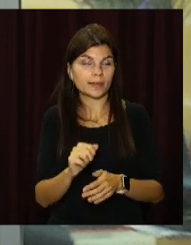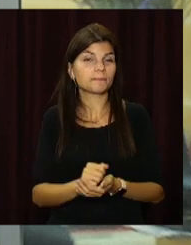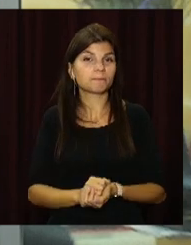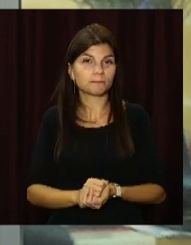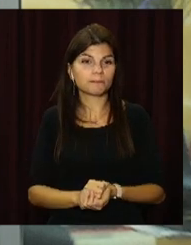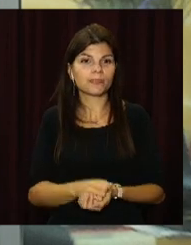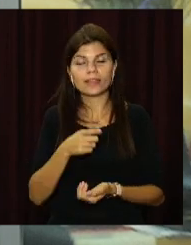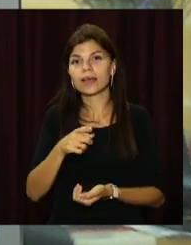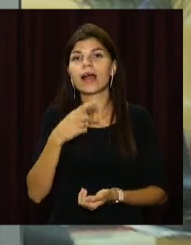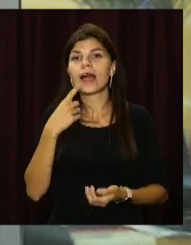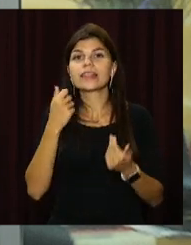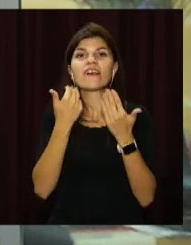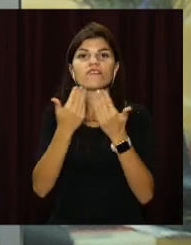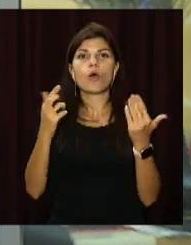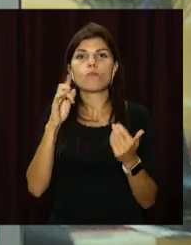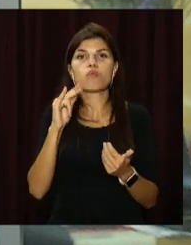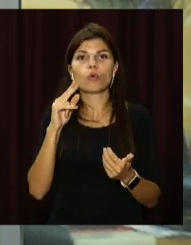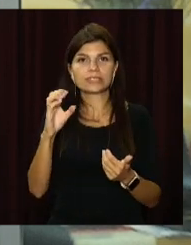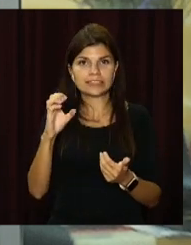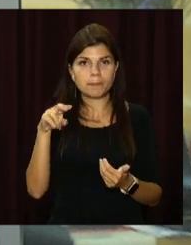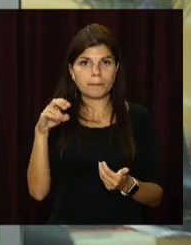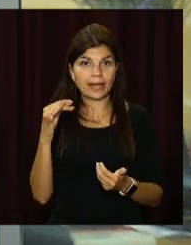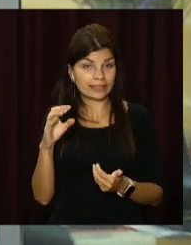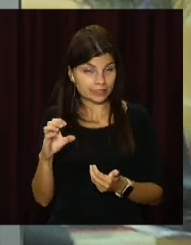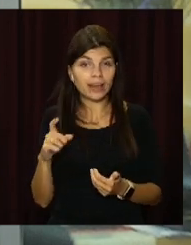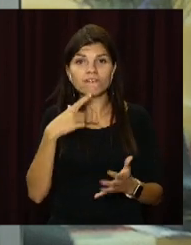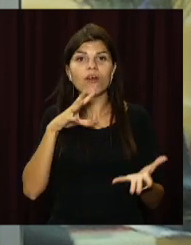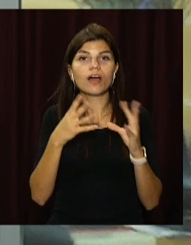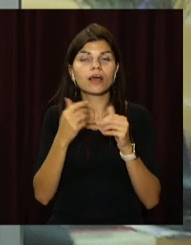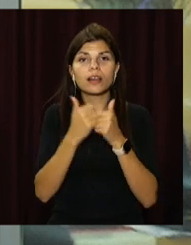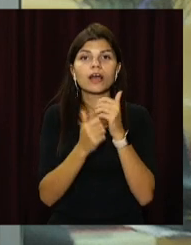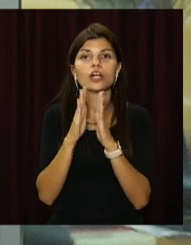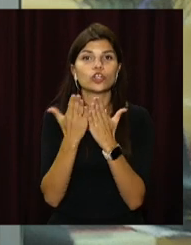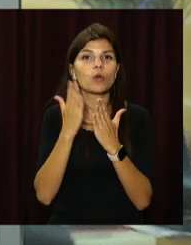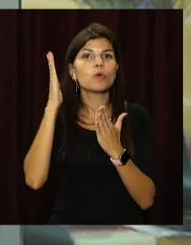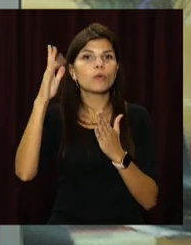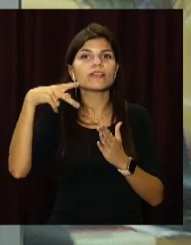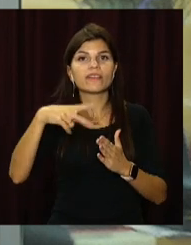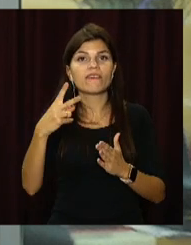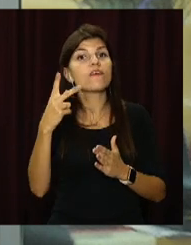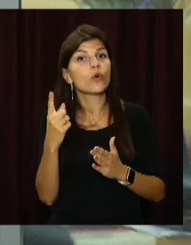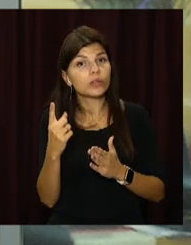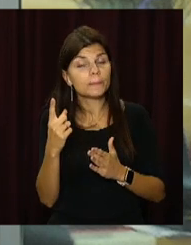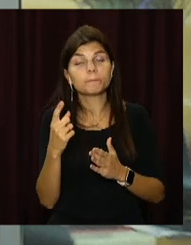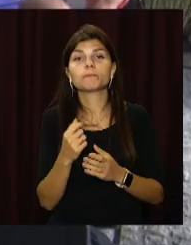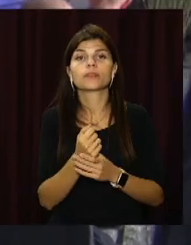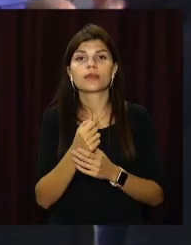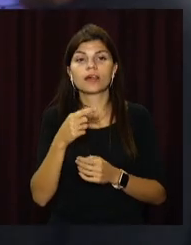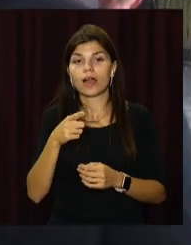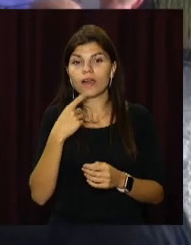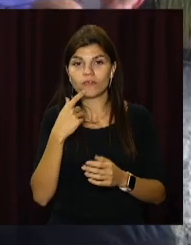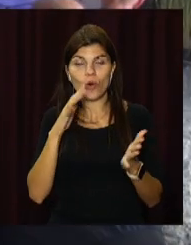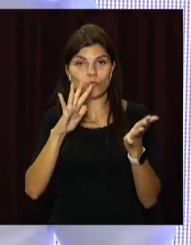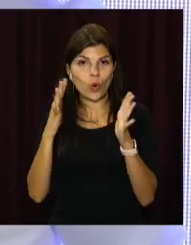Поліграфічні новинки. На фестивалі BookSpace підсумували результати конкурсу «Книжка майбутнього 2021». Окрім насиченої